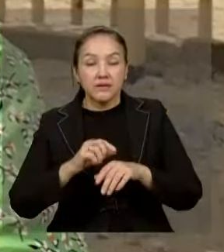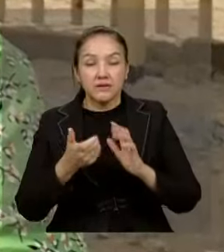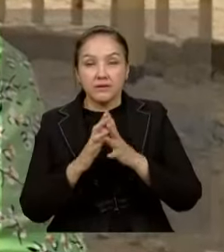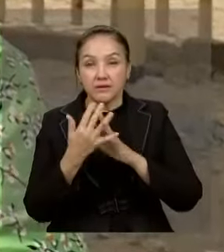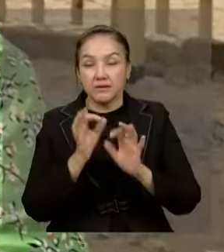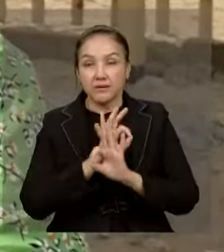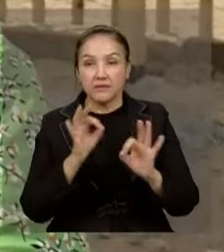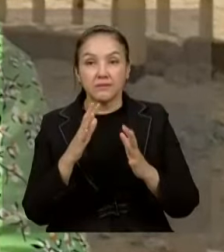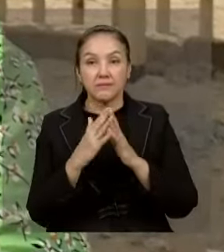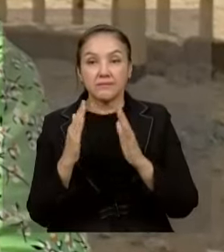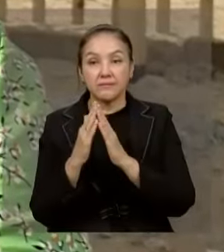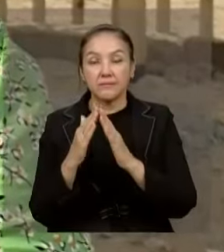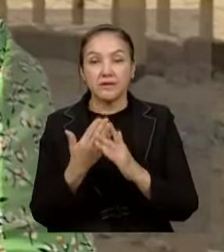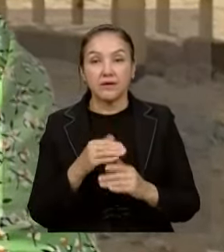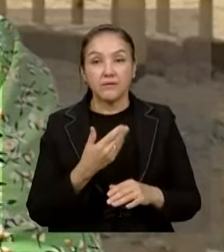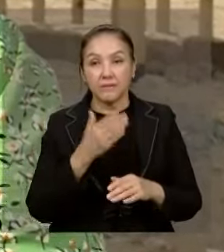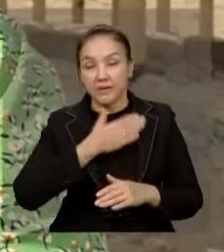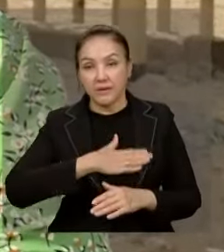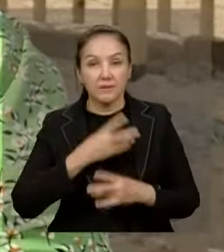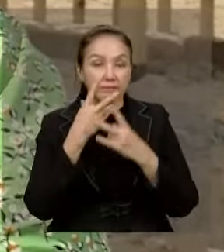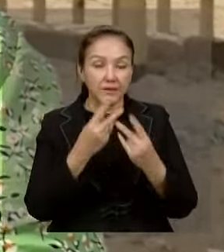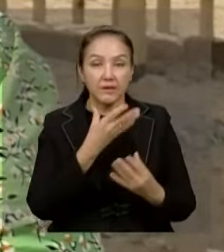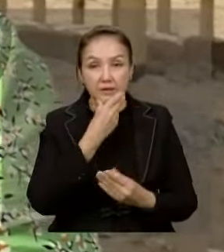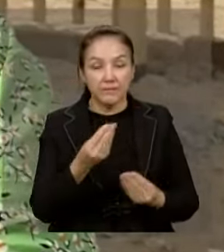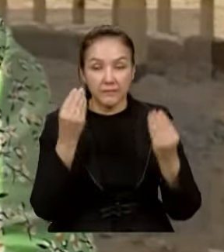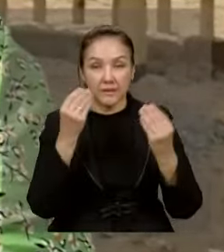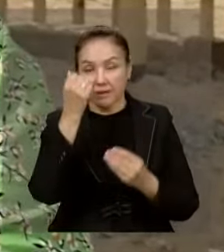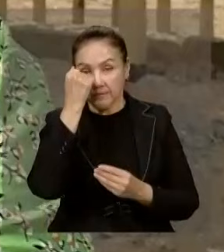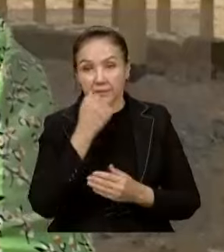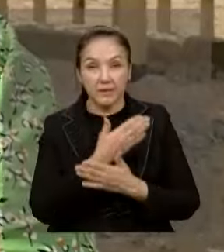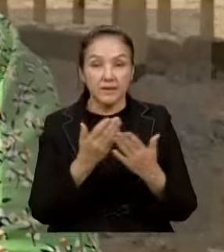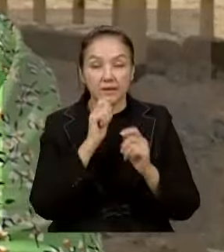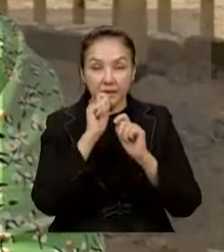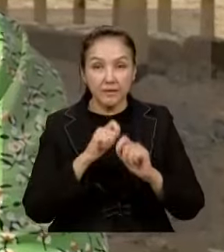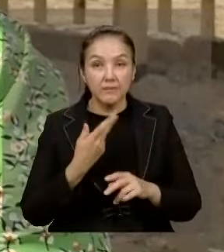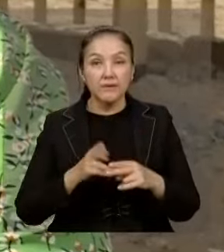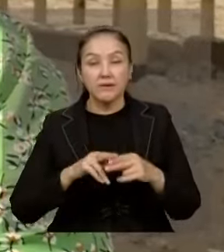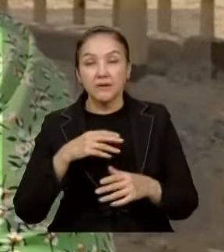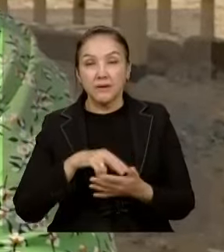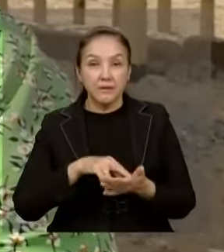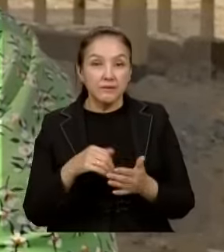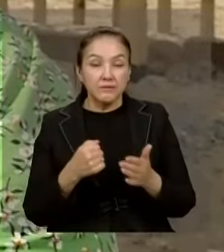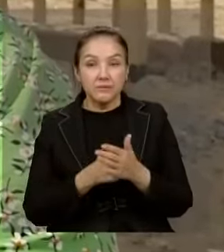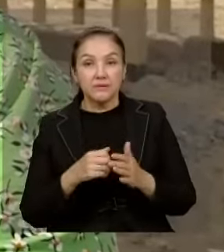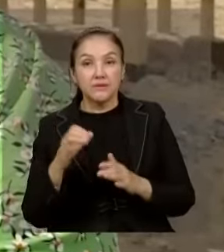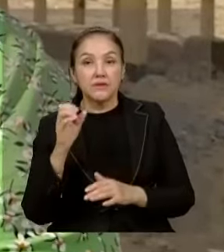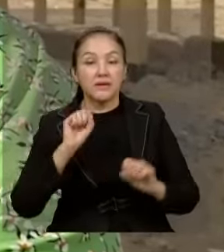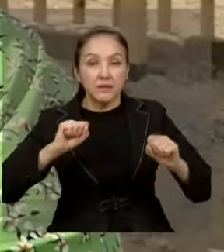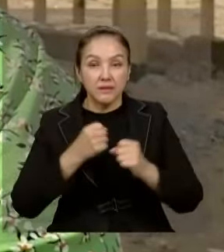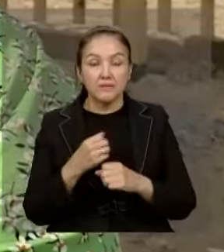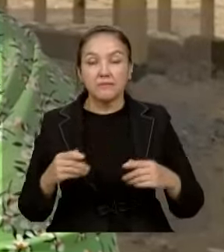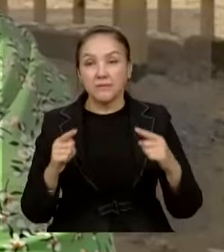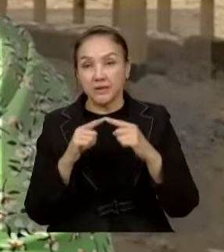дома все одинаковые выглядят очень красиво Спасибо большое подарки дарят очень боялась что до зимы придётся скитаться по